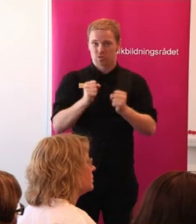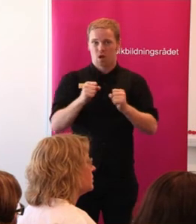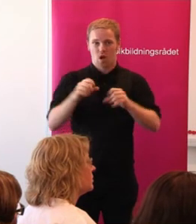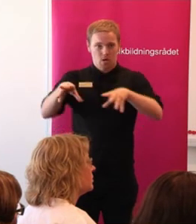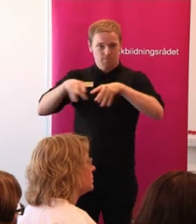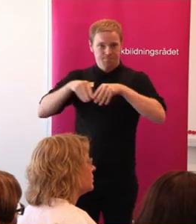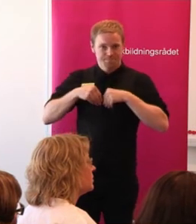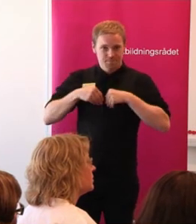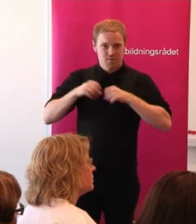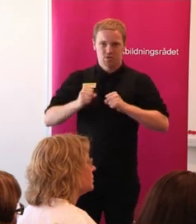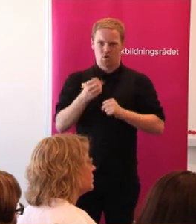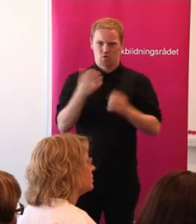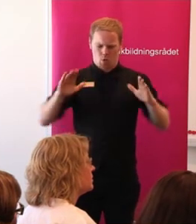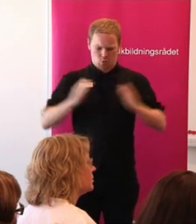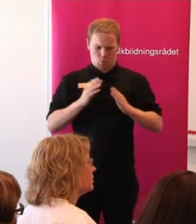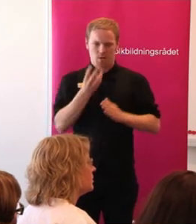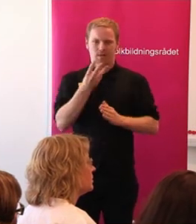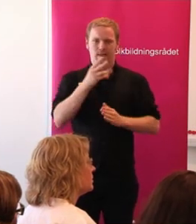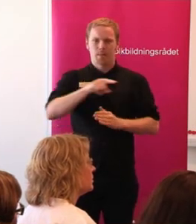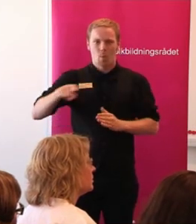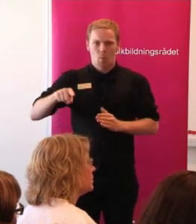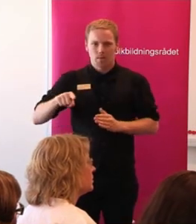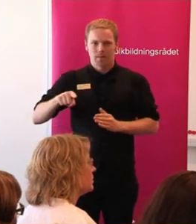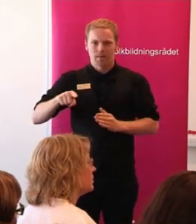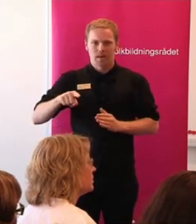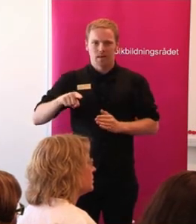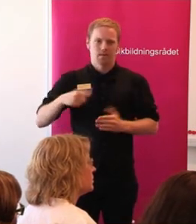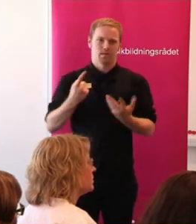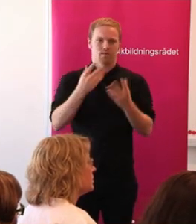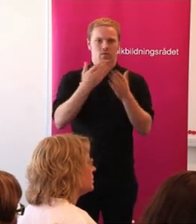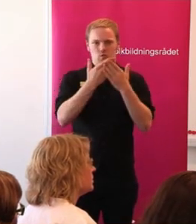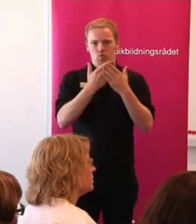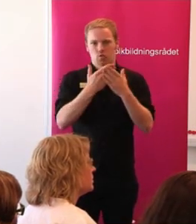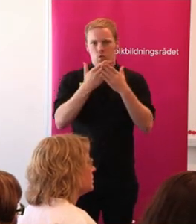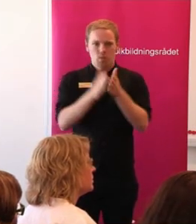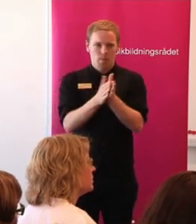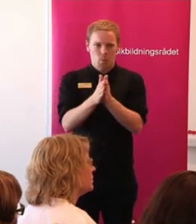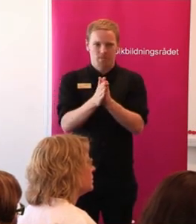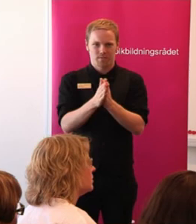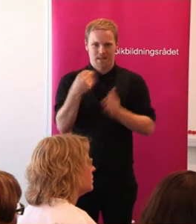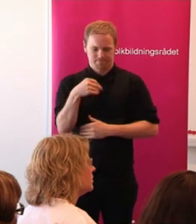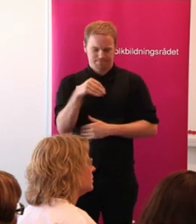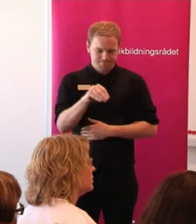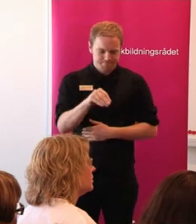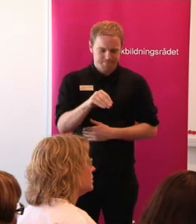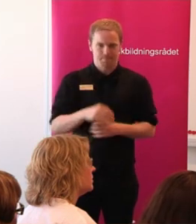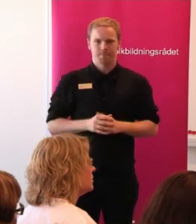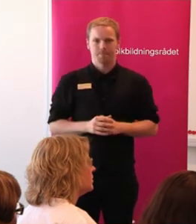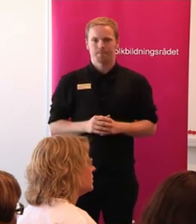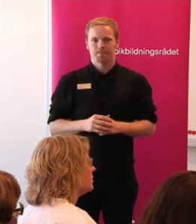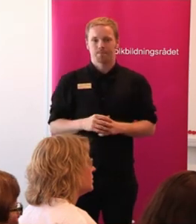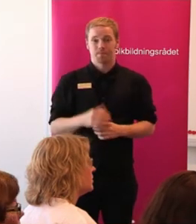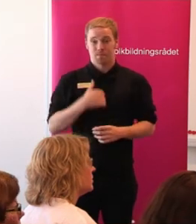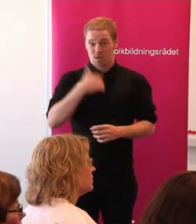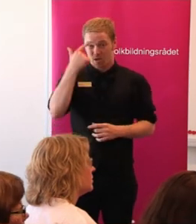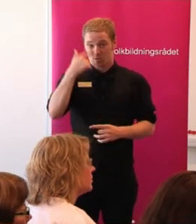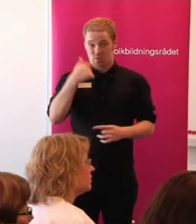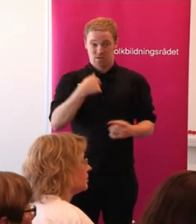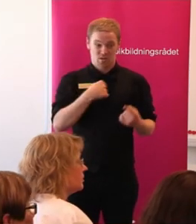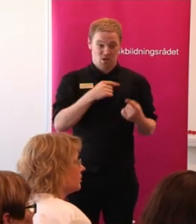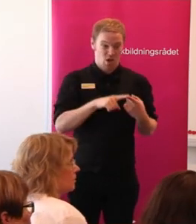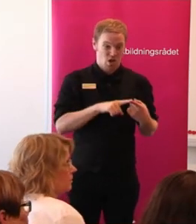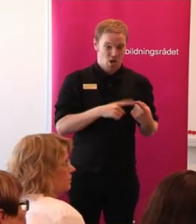här 3 månaders korta studiemotiverande insatserna. Mm. Och jag tror att varken jag, folkbildningens